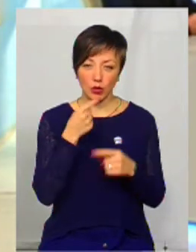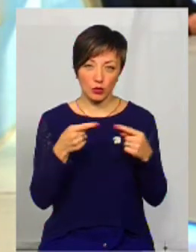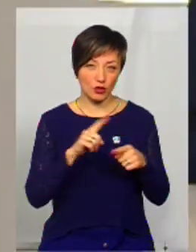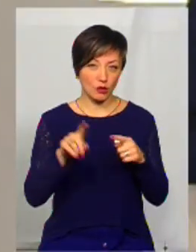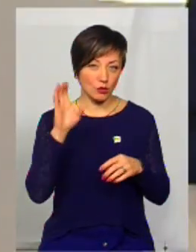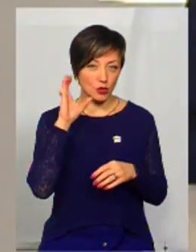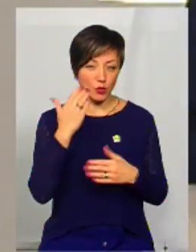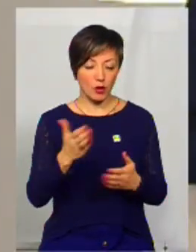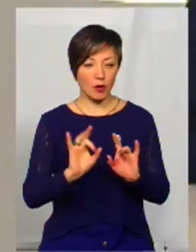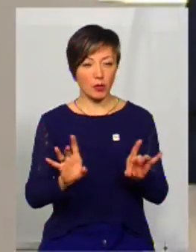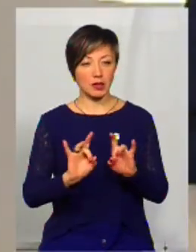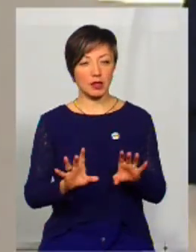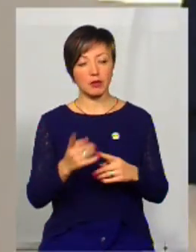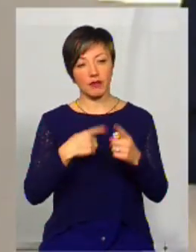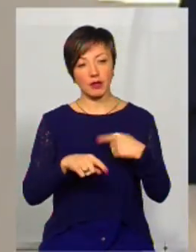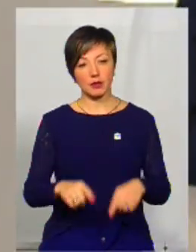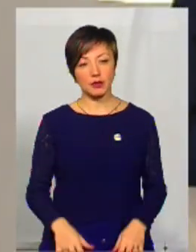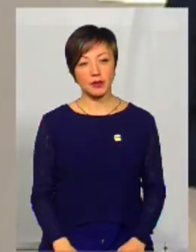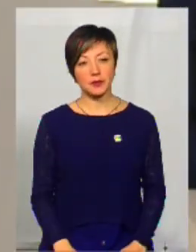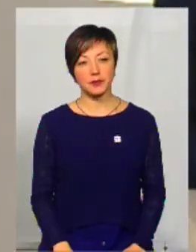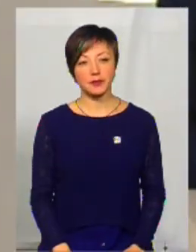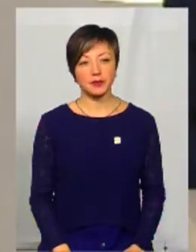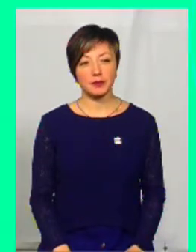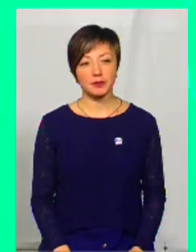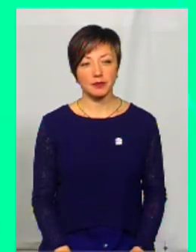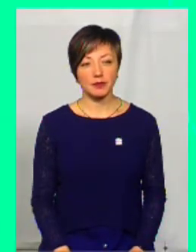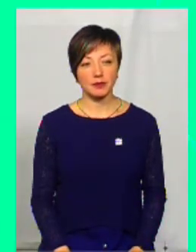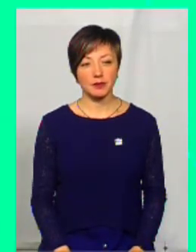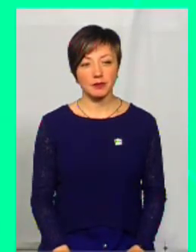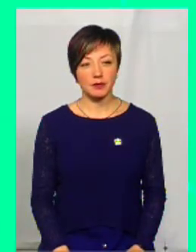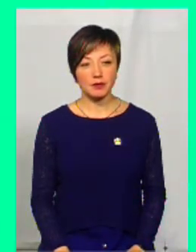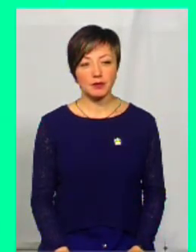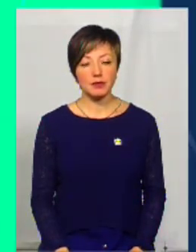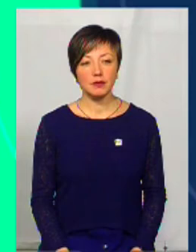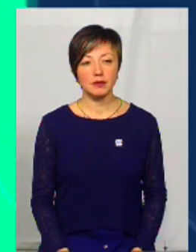швиденько послухаємо її коментар і повернемось до розмови.